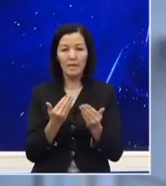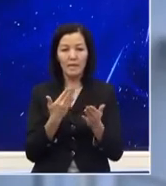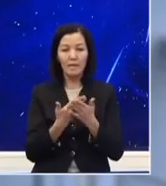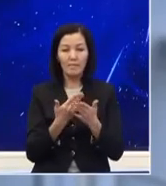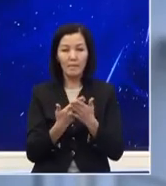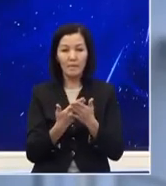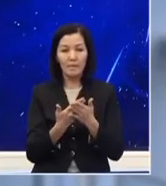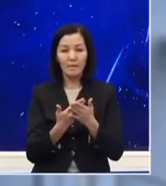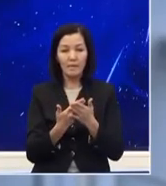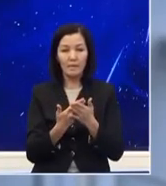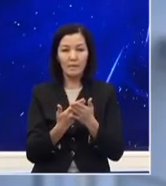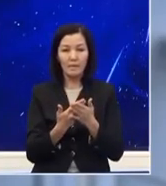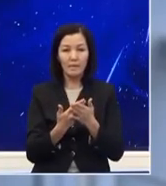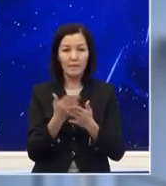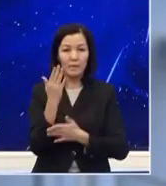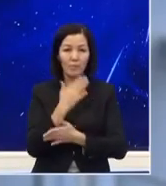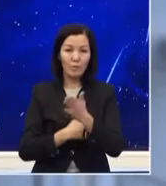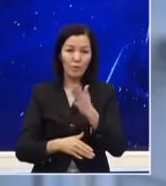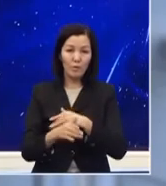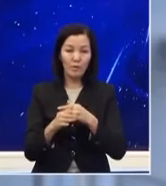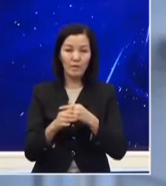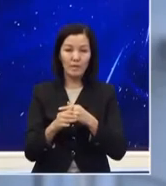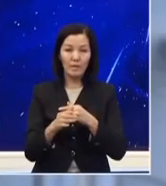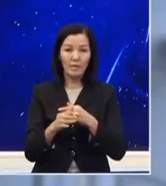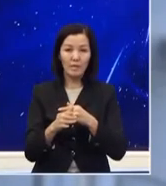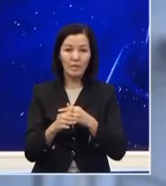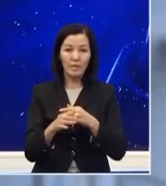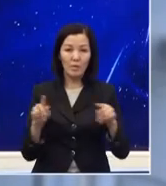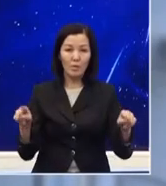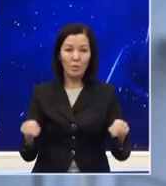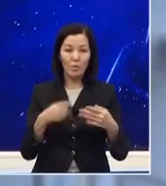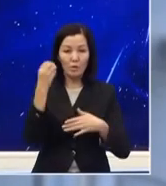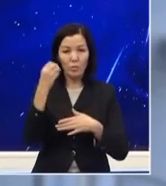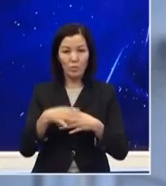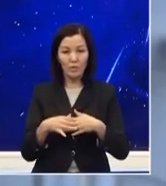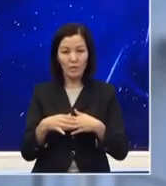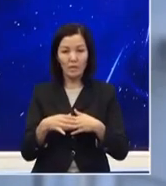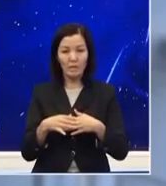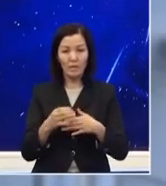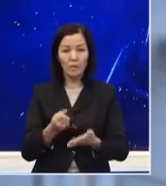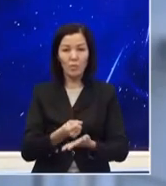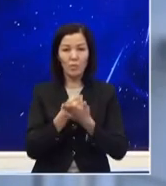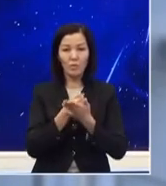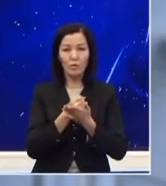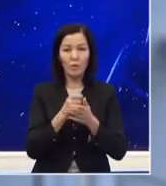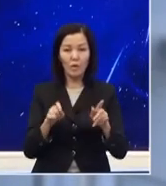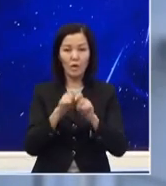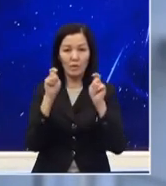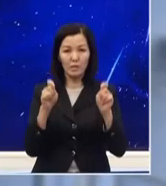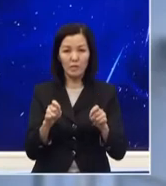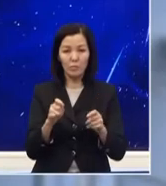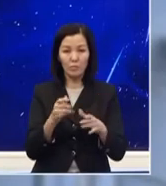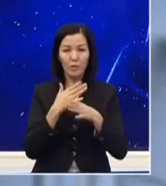бізде мүгедектер оңалту орталықтарын қолдау ашылуына қолдау